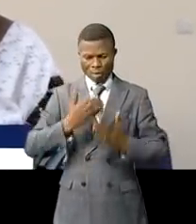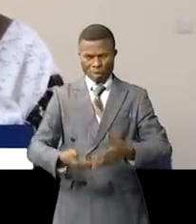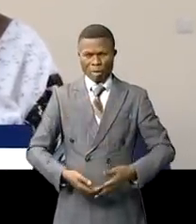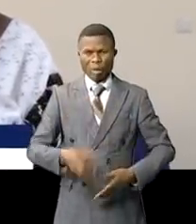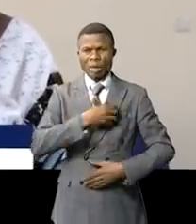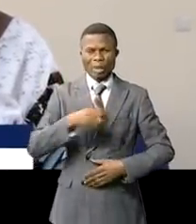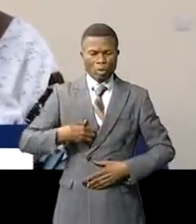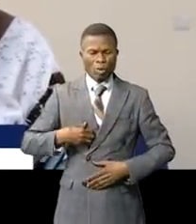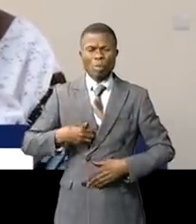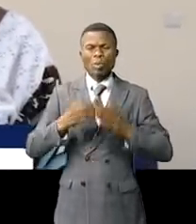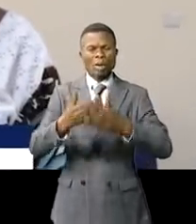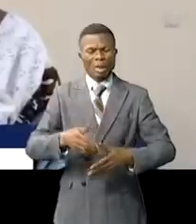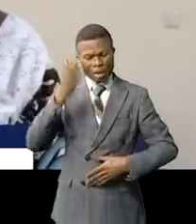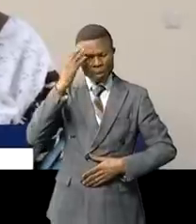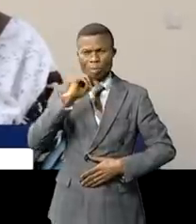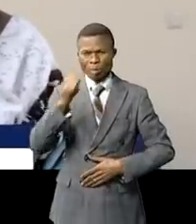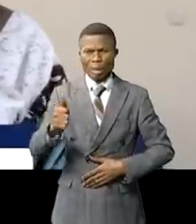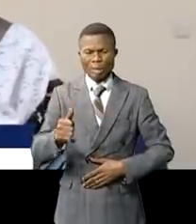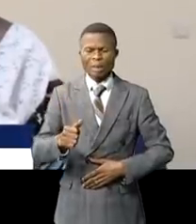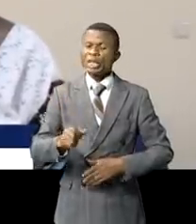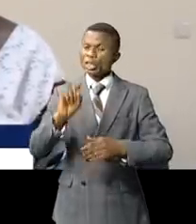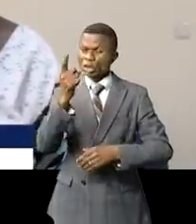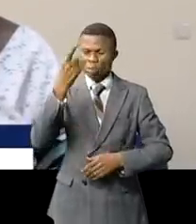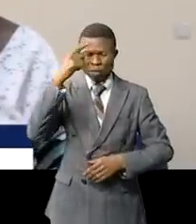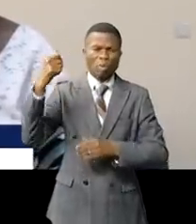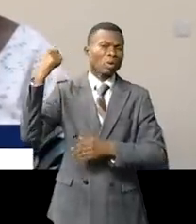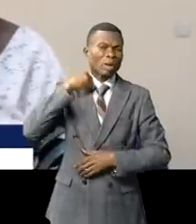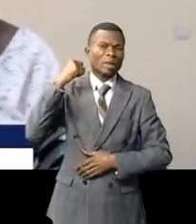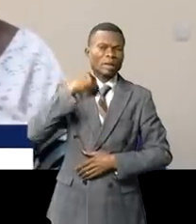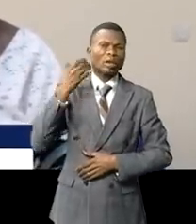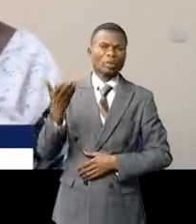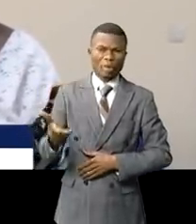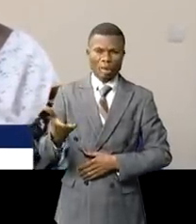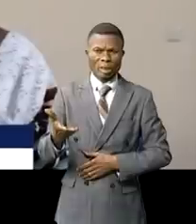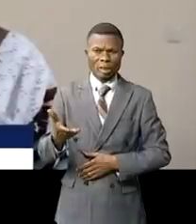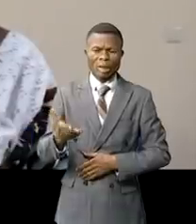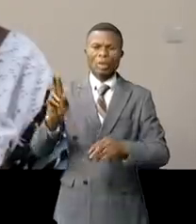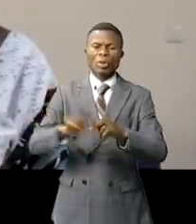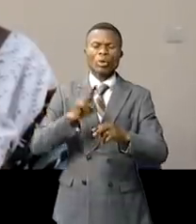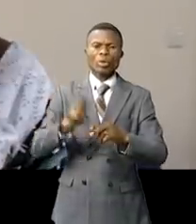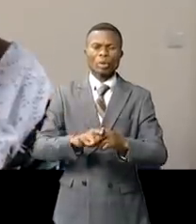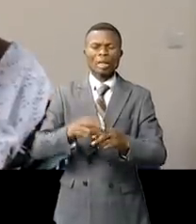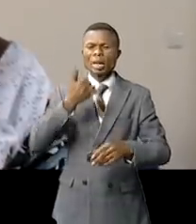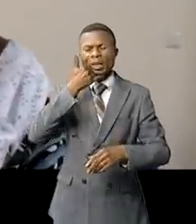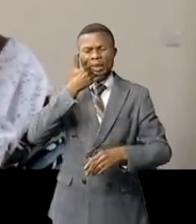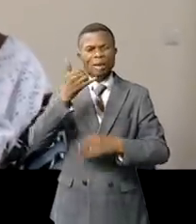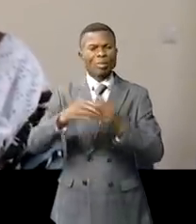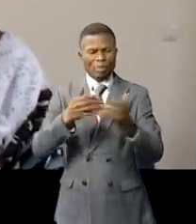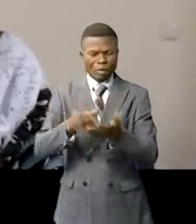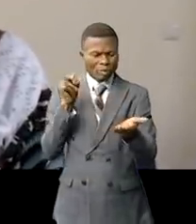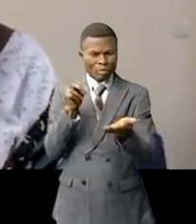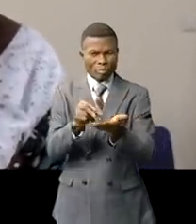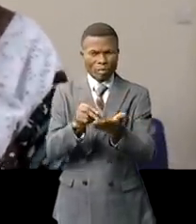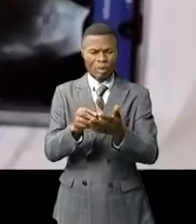sages-femmes, on n'en avait pas accès. J'étais vraiment ravie sur l'échographie numérique. qui utilisent simple téléphone. On a mis